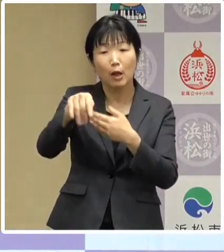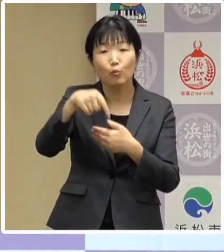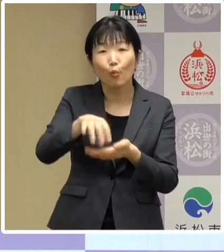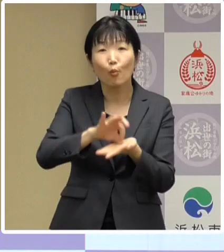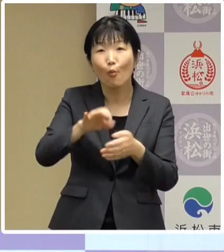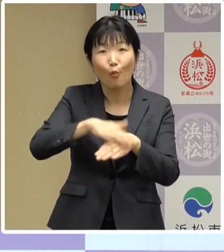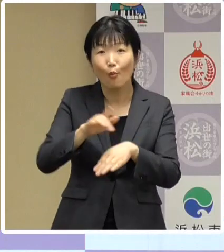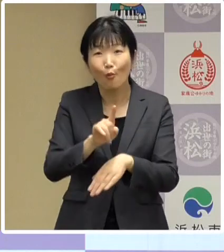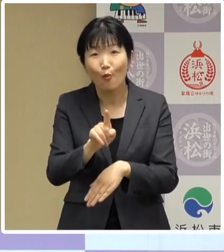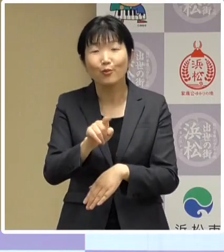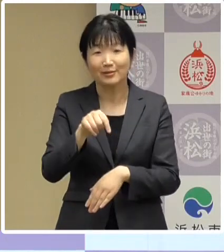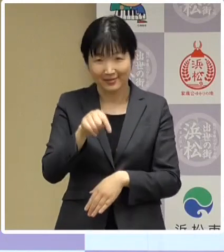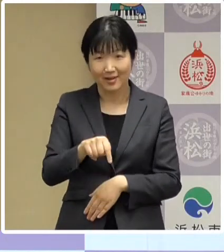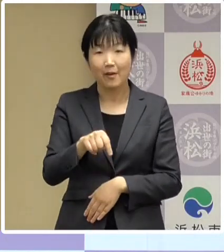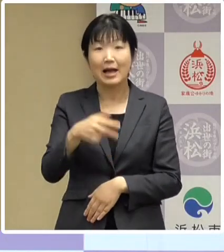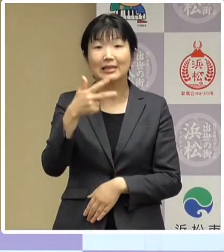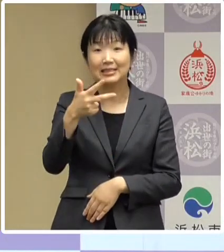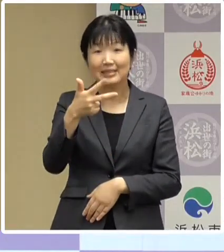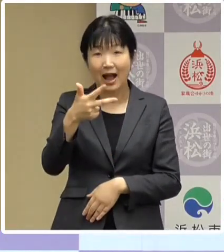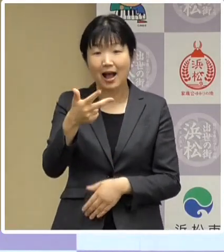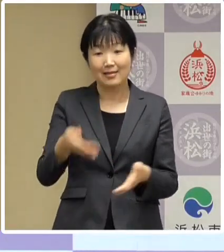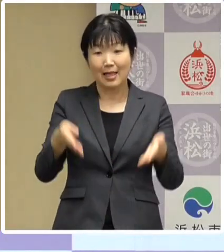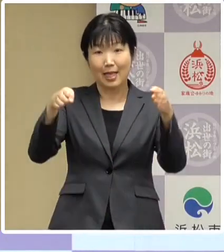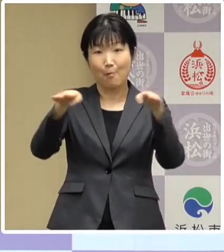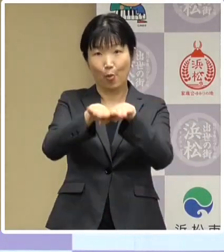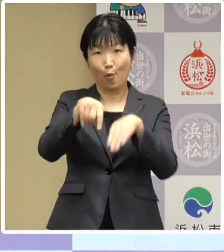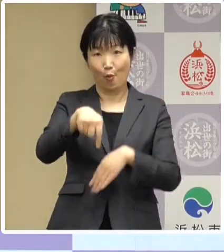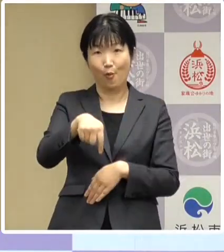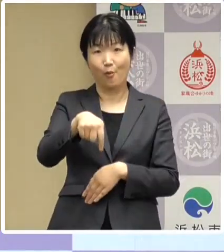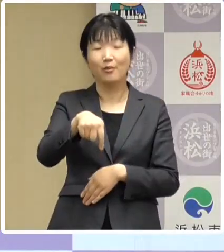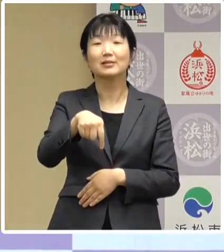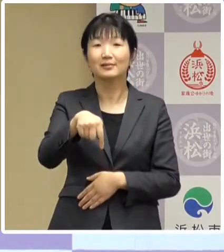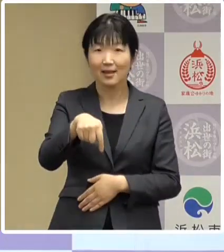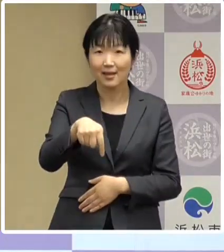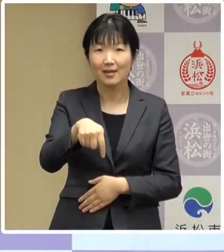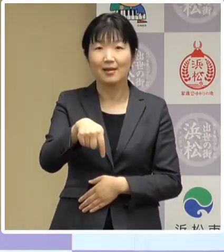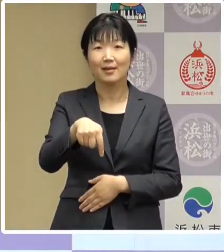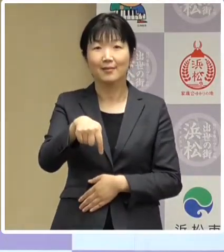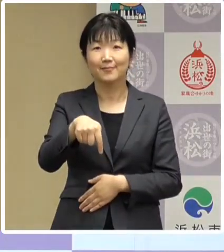は、市の持ち物として、市の施設として、